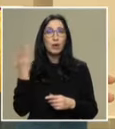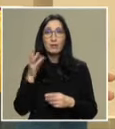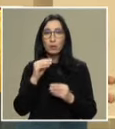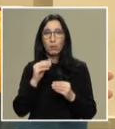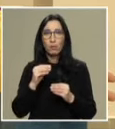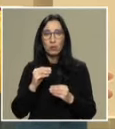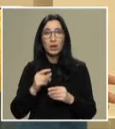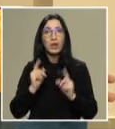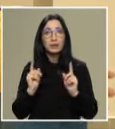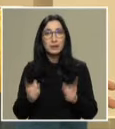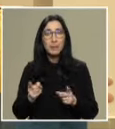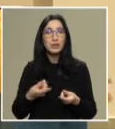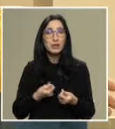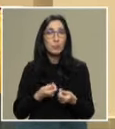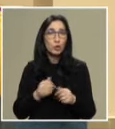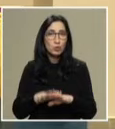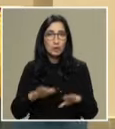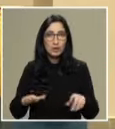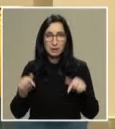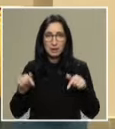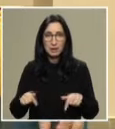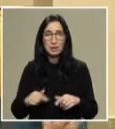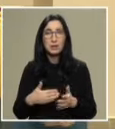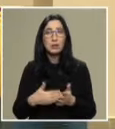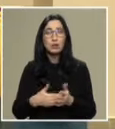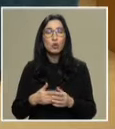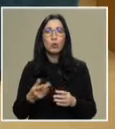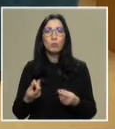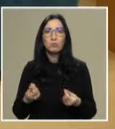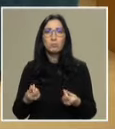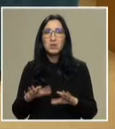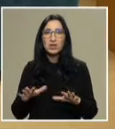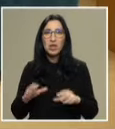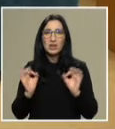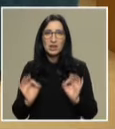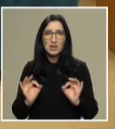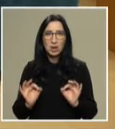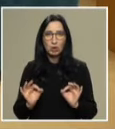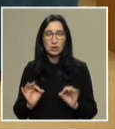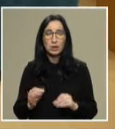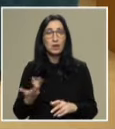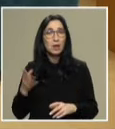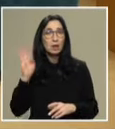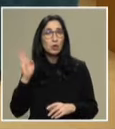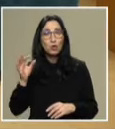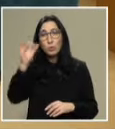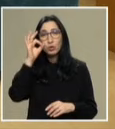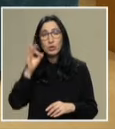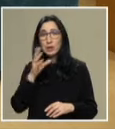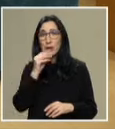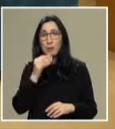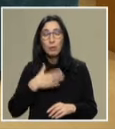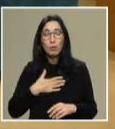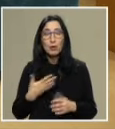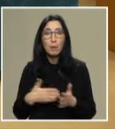говоря, че трябва да се погрижим за децата днес, защото нещата са сериозни. Нека да чуем и учениците. Кажете, имало ли е